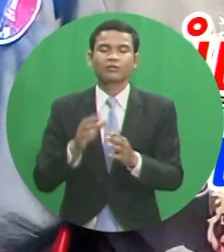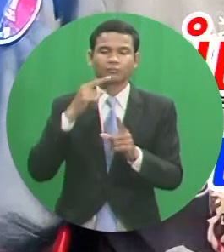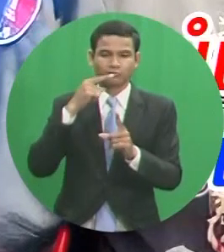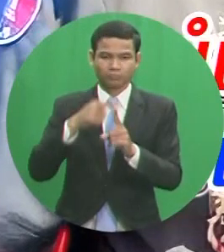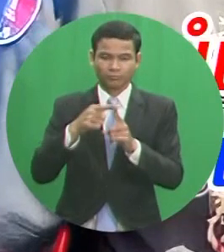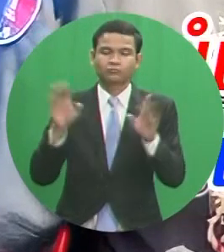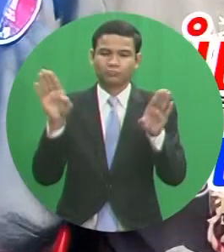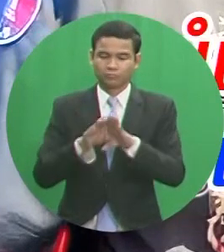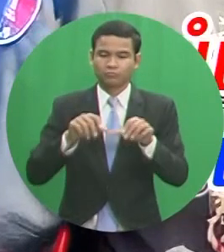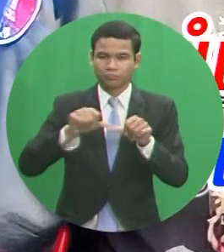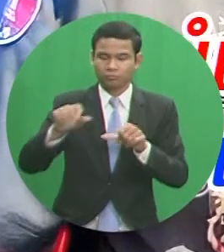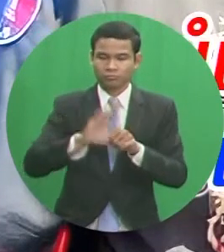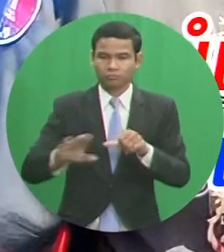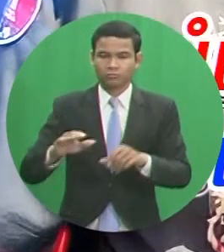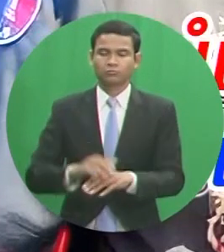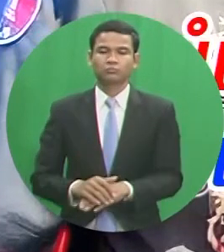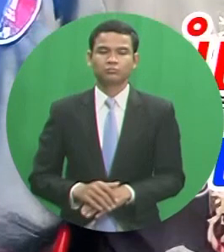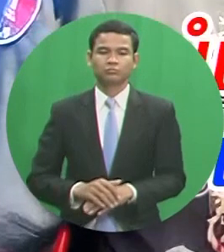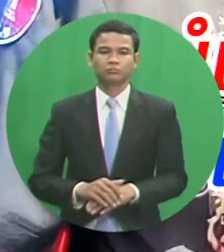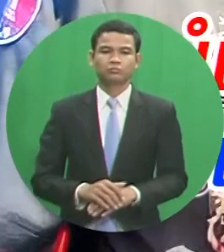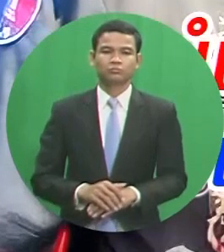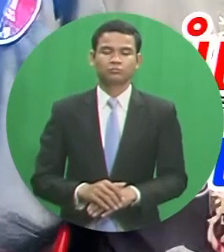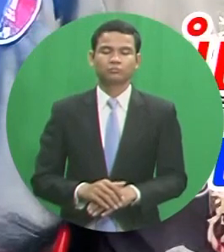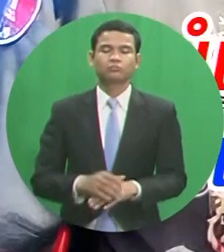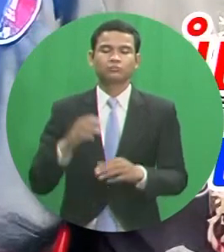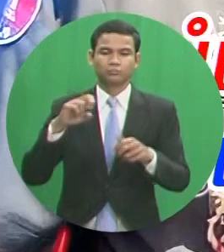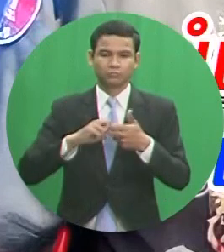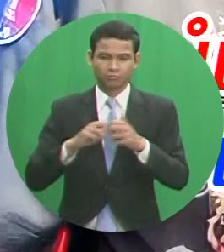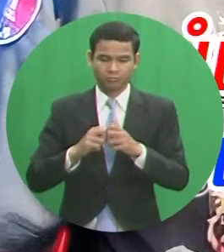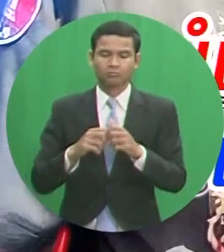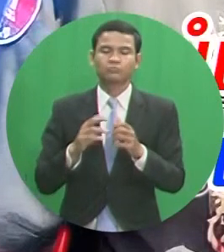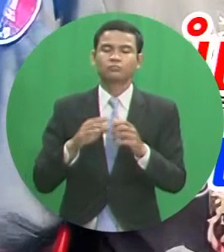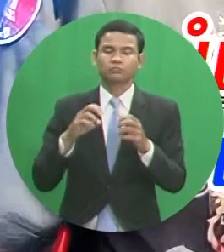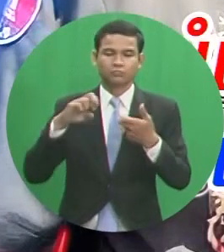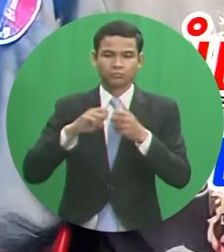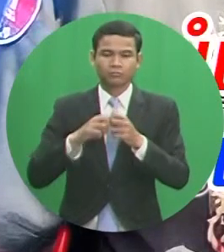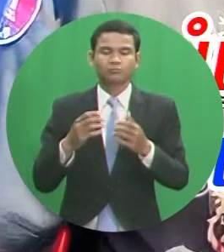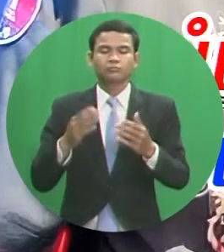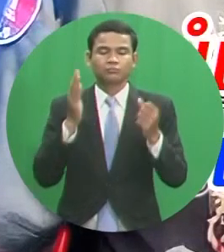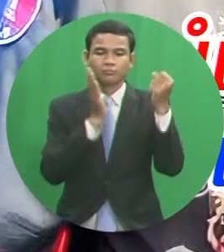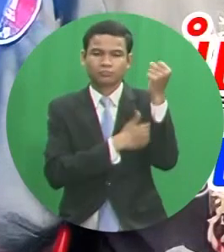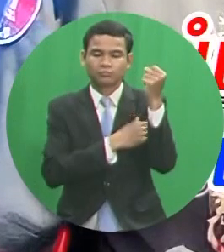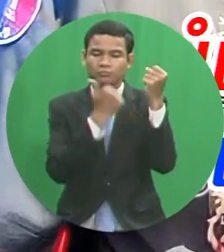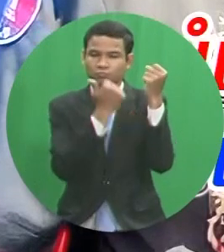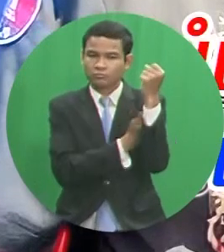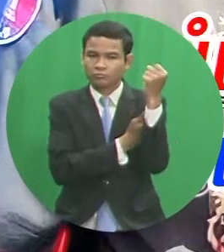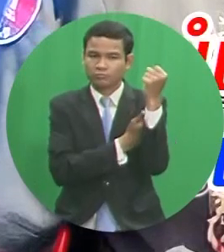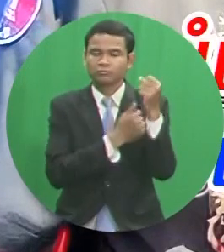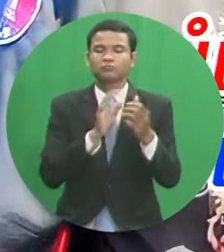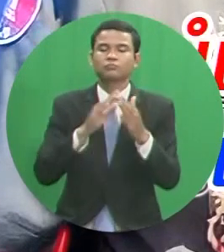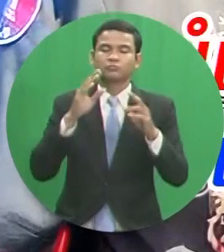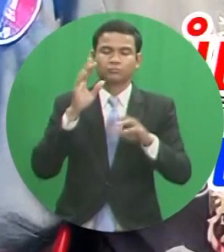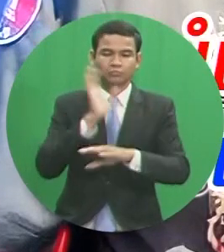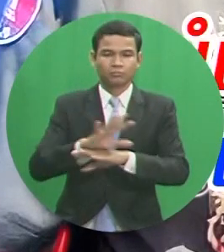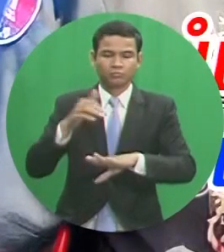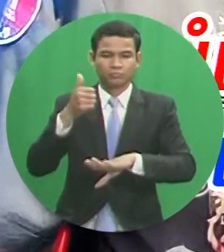รทอบัดต่อติดติดปัญหานี้คือตัวประกุลอำนาจต่อไออาภิบาลีตินิคั